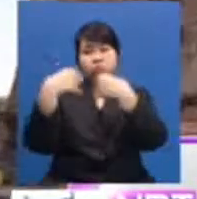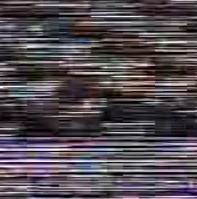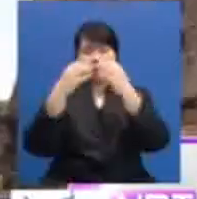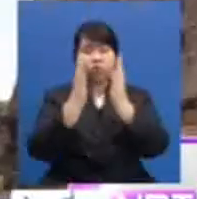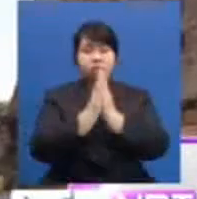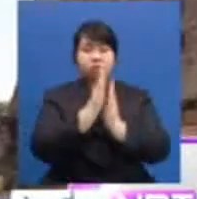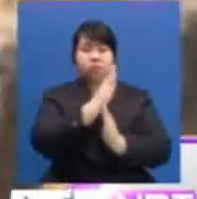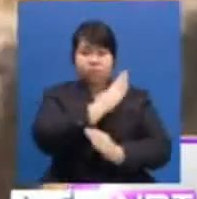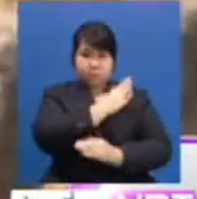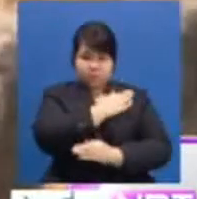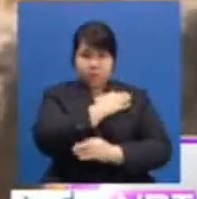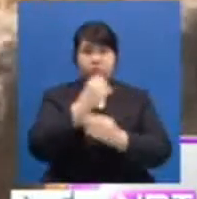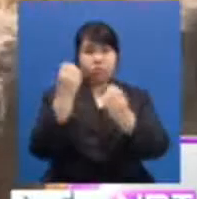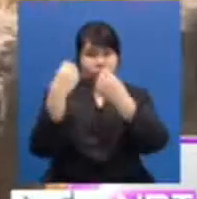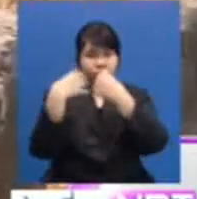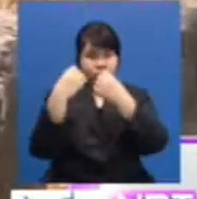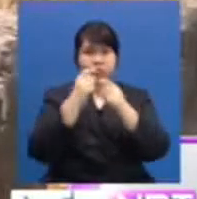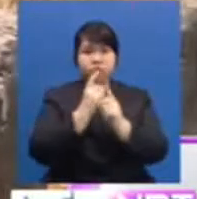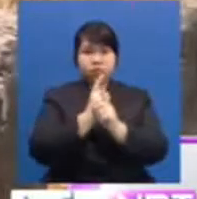พุทธศาสนา